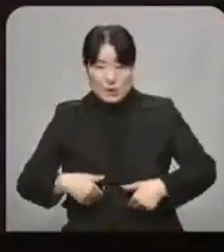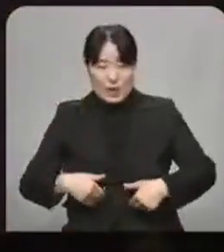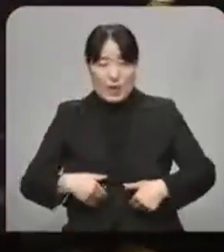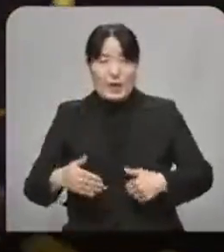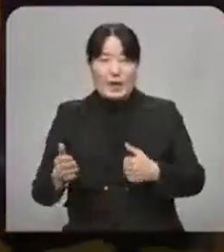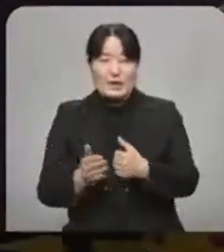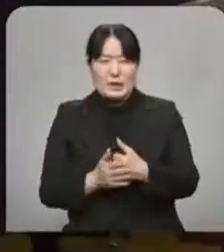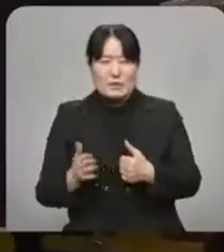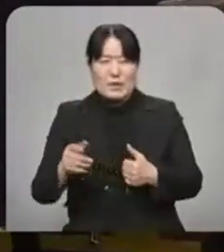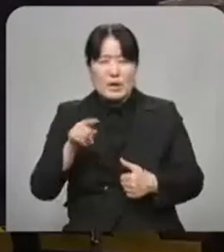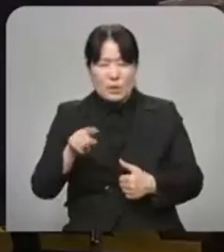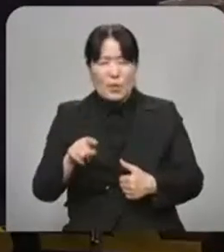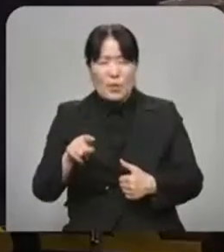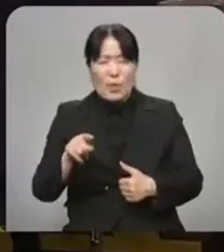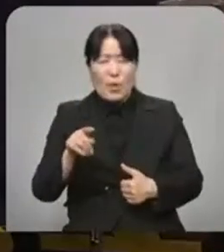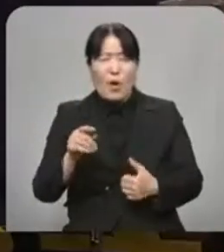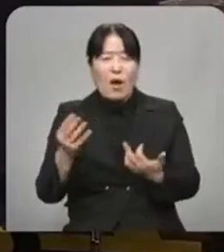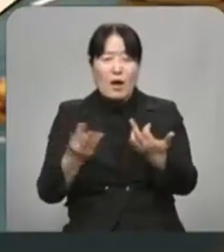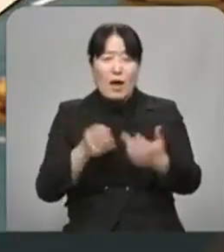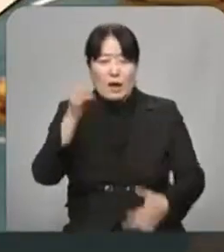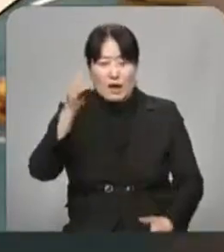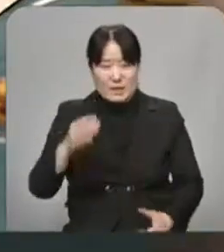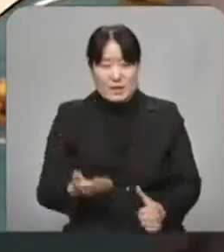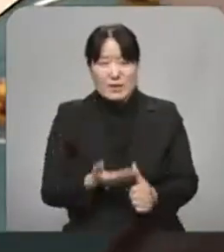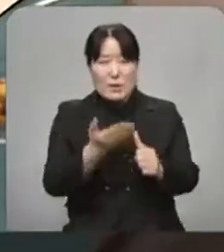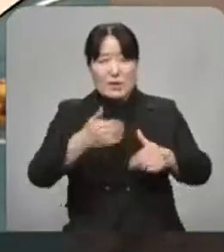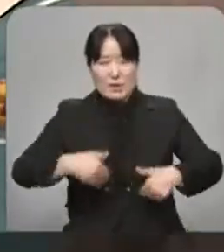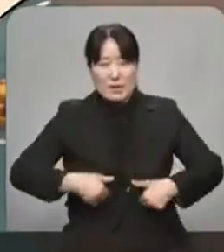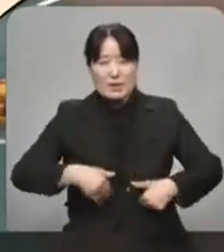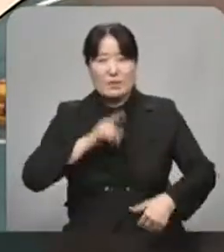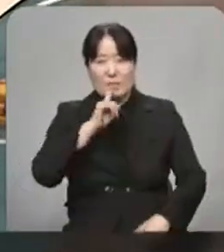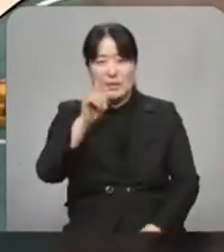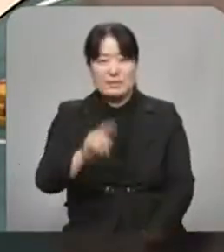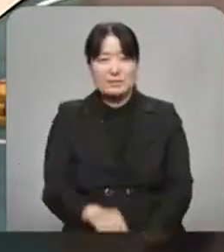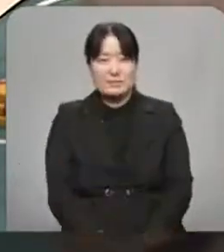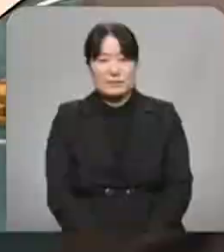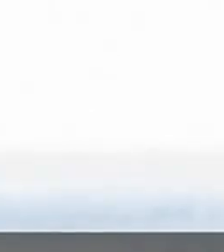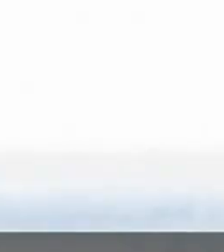장르는 어둡다고 전망합니다 KBS 뉴스 정청원입니다